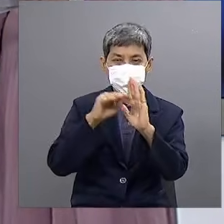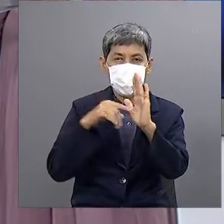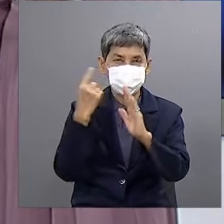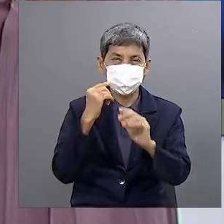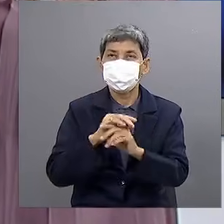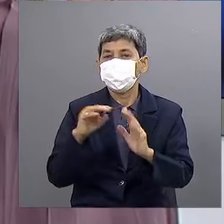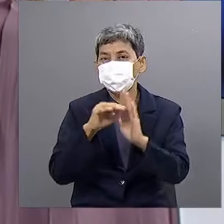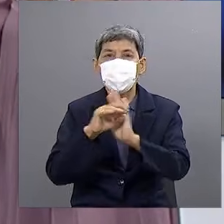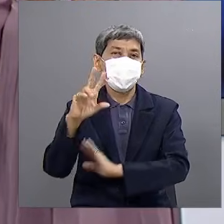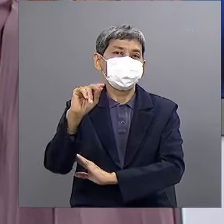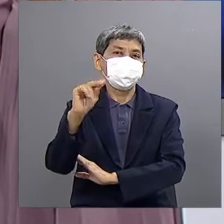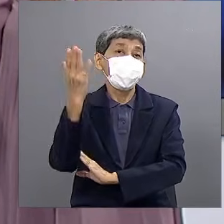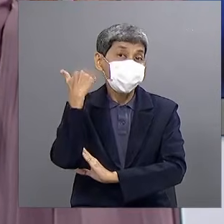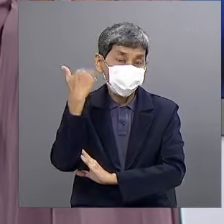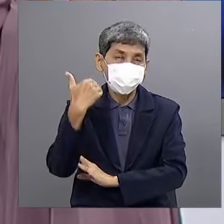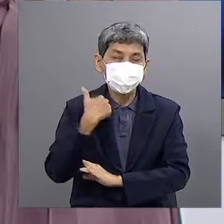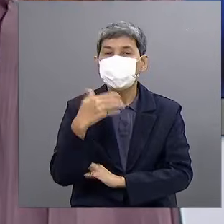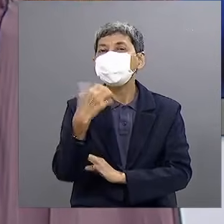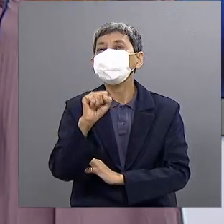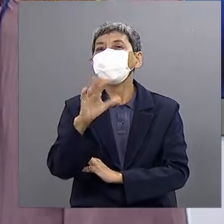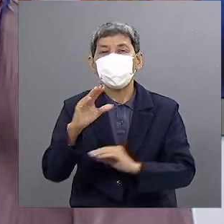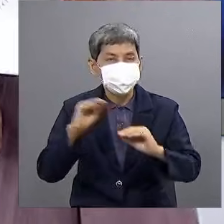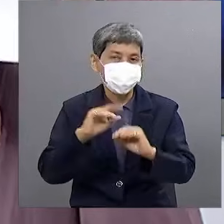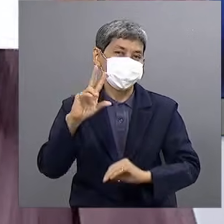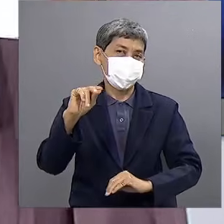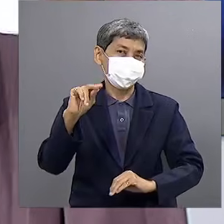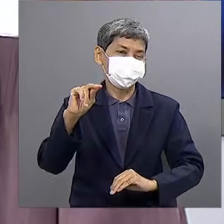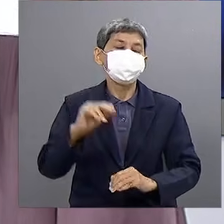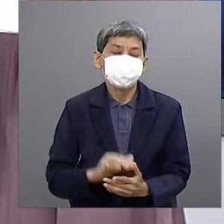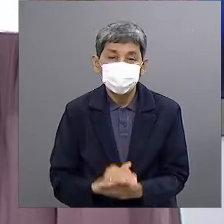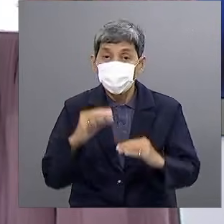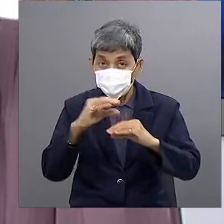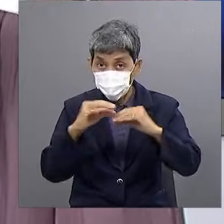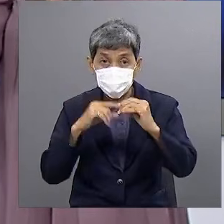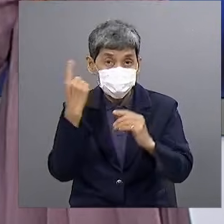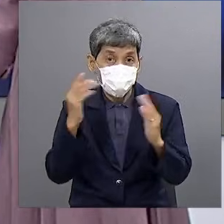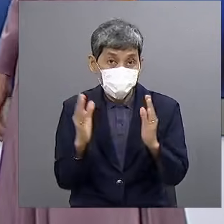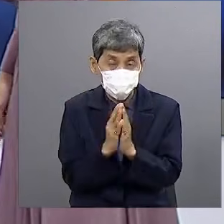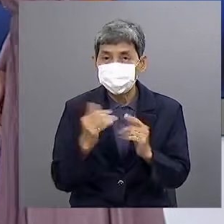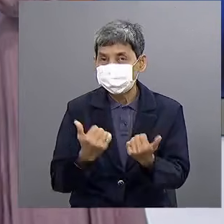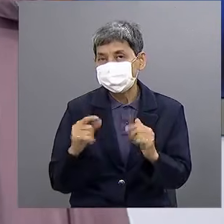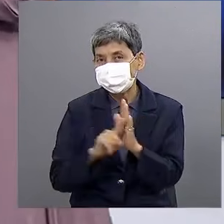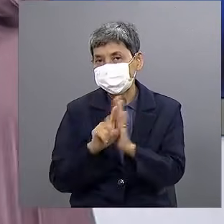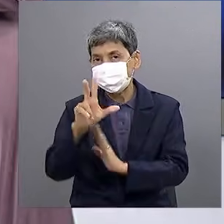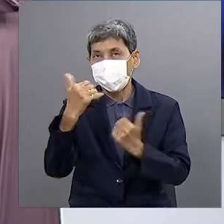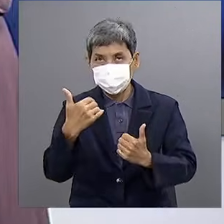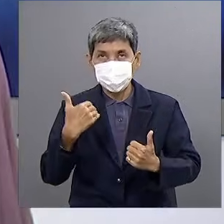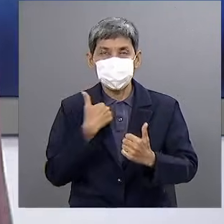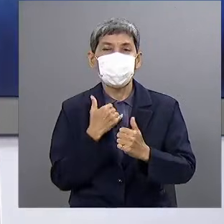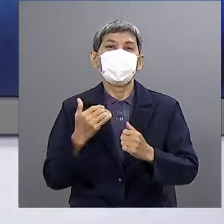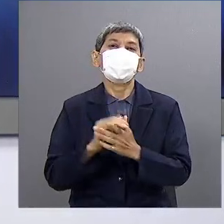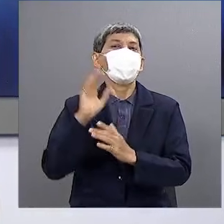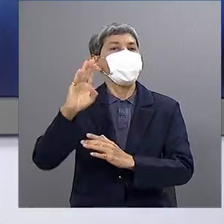นะคะจากเดิมที่เป็น15รายการต่อบริษัทค่ะโครงการเราเที่ยวด้วยกันเฟส3เนี่ยนะคะเตรียมจะเปิดให้ผู้ประกอบการเนี่ยลงทะเบีย